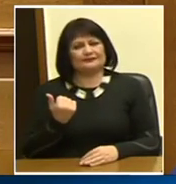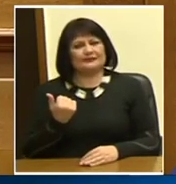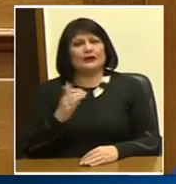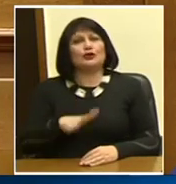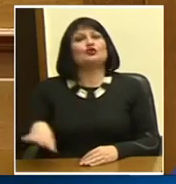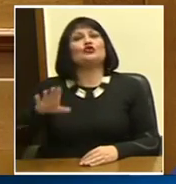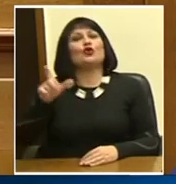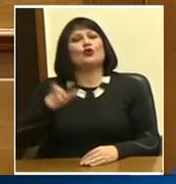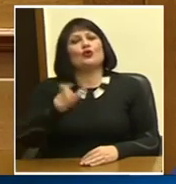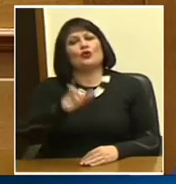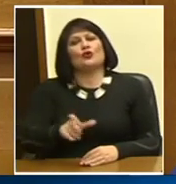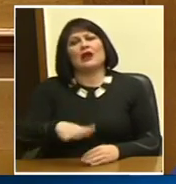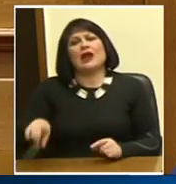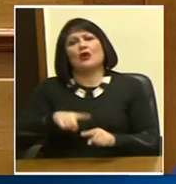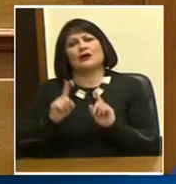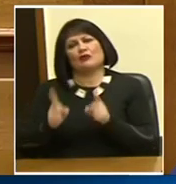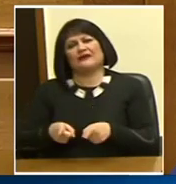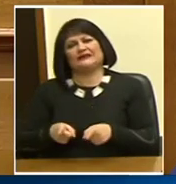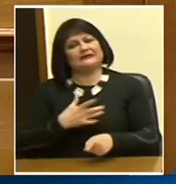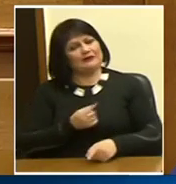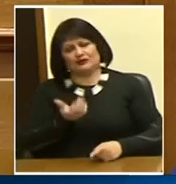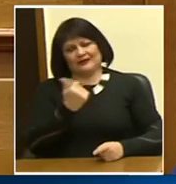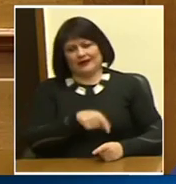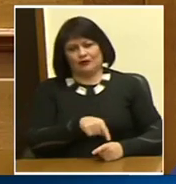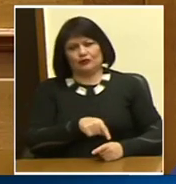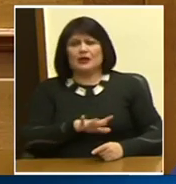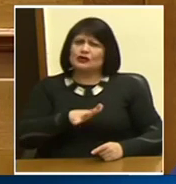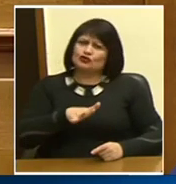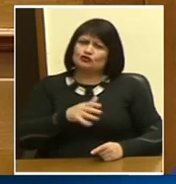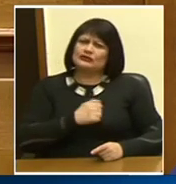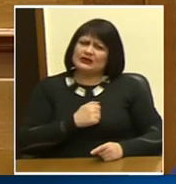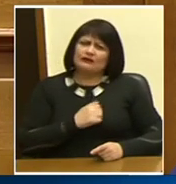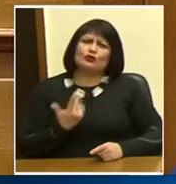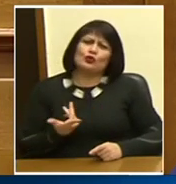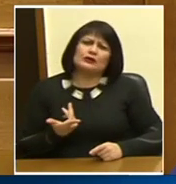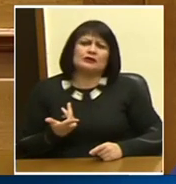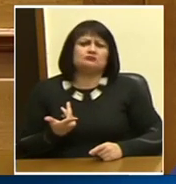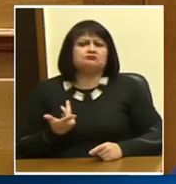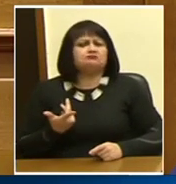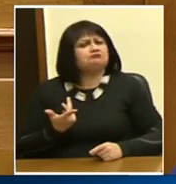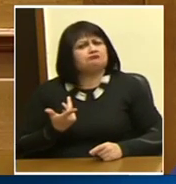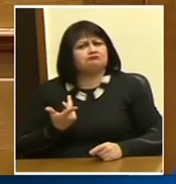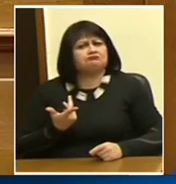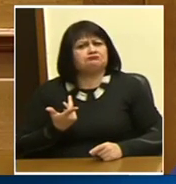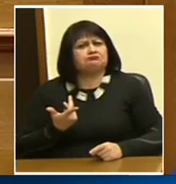κρίση. Που ενδεχομένως να θεωρούν κάποιες φορές ότι η λαϊκή πλειοψηφία είναι αδαής.